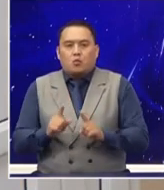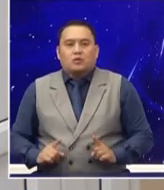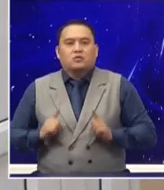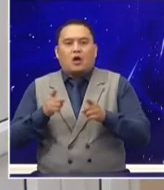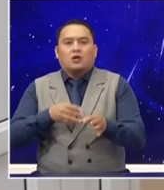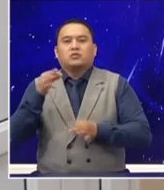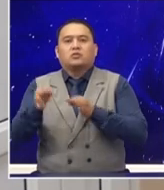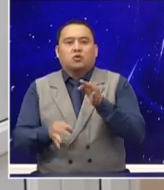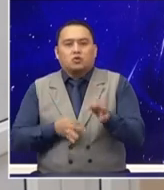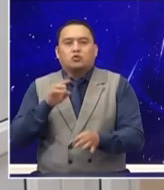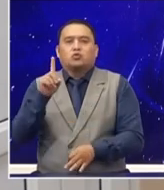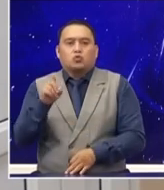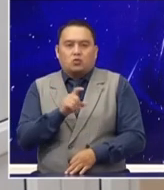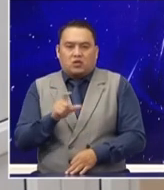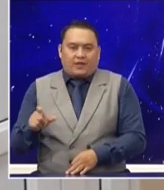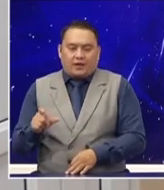сутки было около 100 человек.